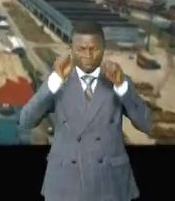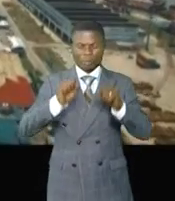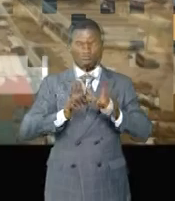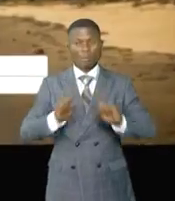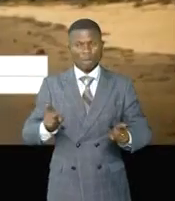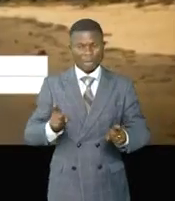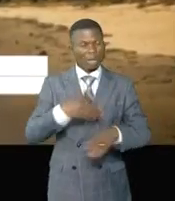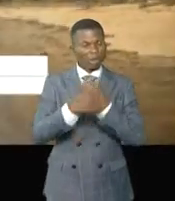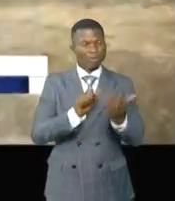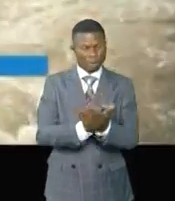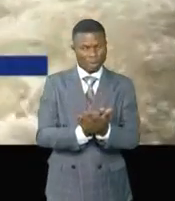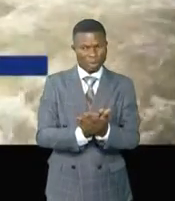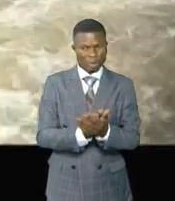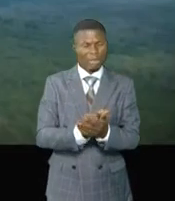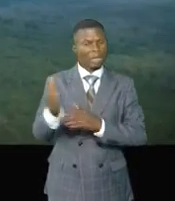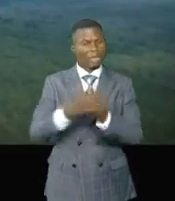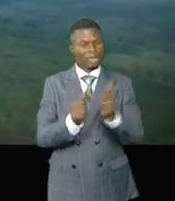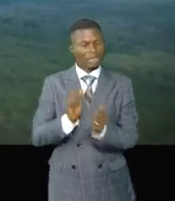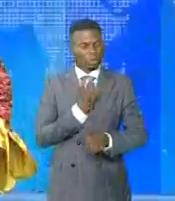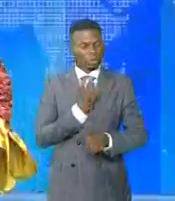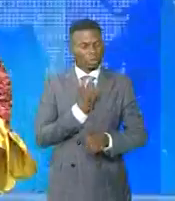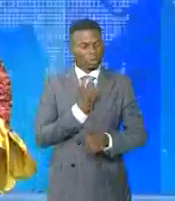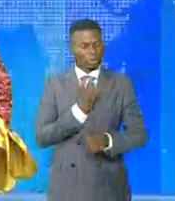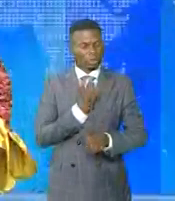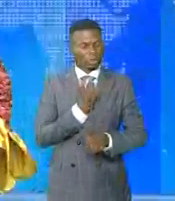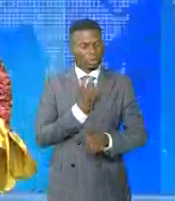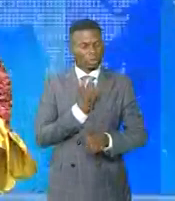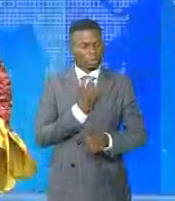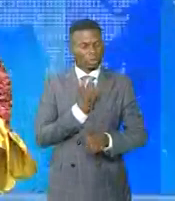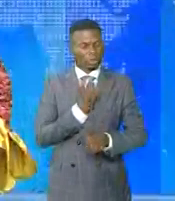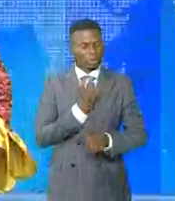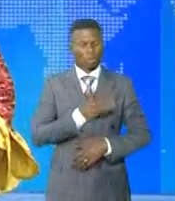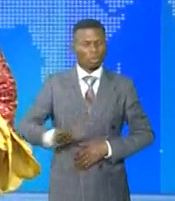être fait, non au détriment de notre pays.